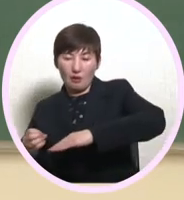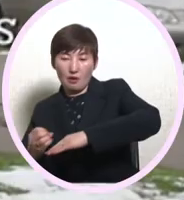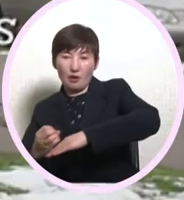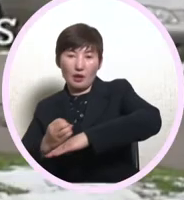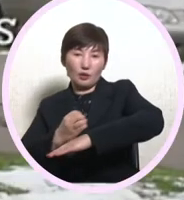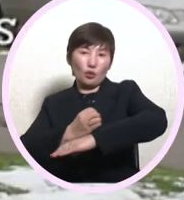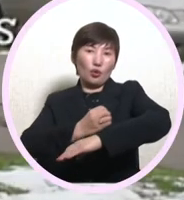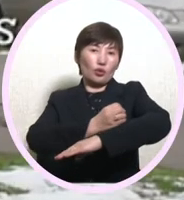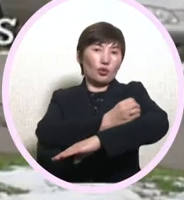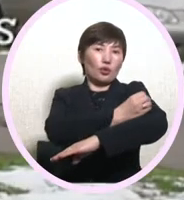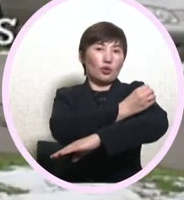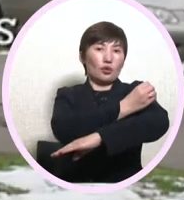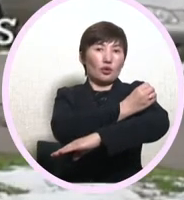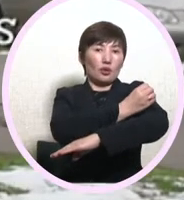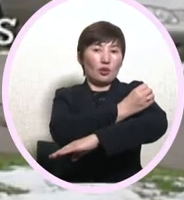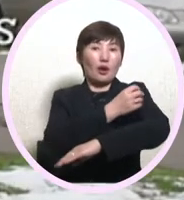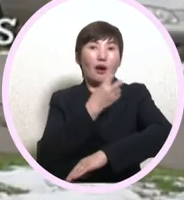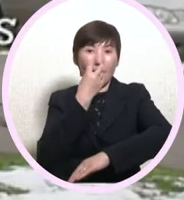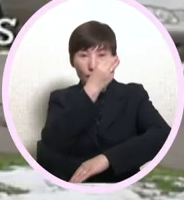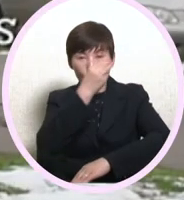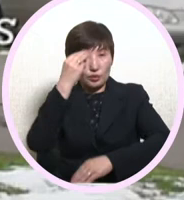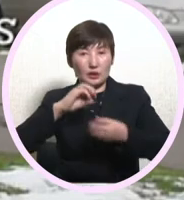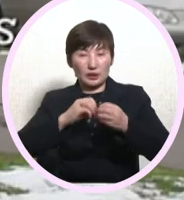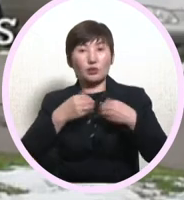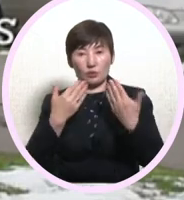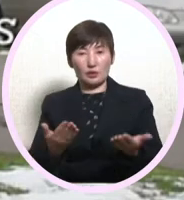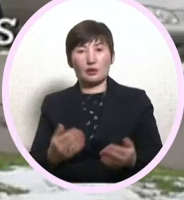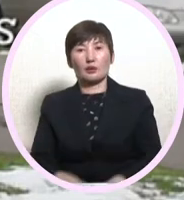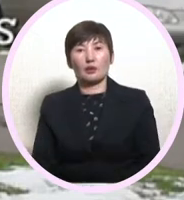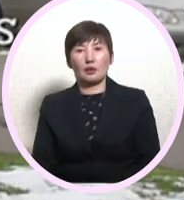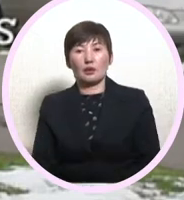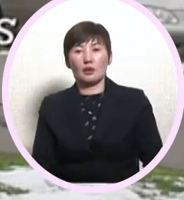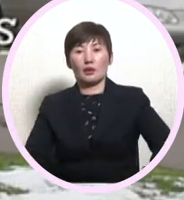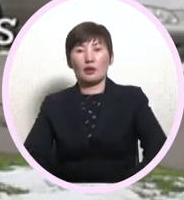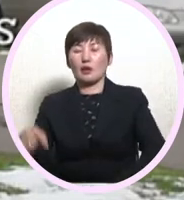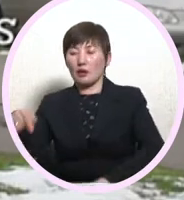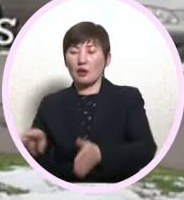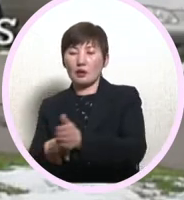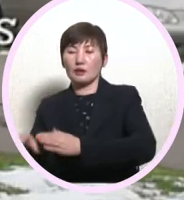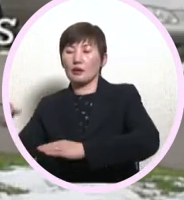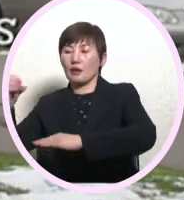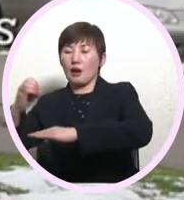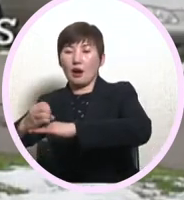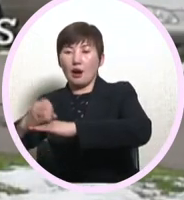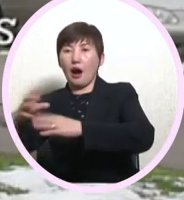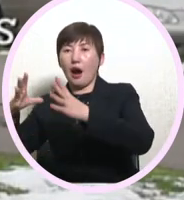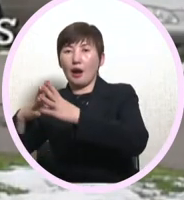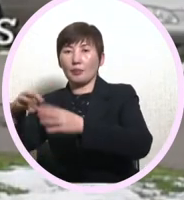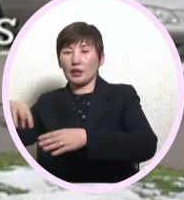хий. Бөмбөгийг хугацаа тоож эхшинд бөмбөг маань 10 метр секунд хурдтай байсан байна. За би өгсөнтэй самбар